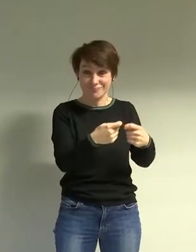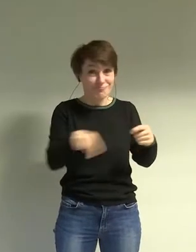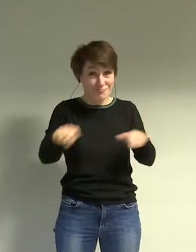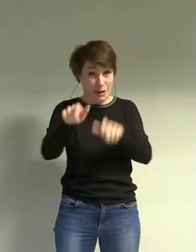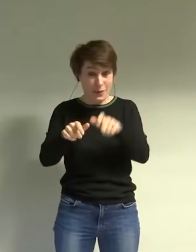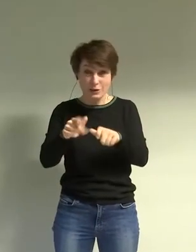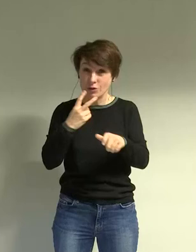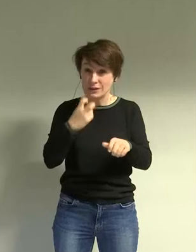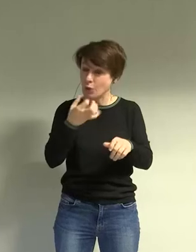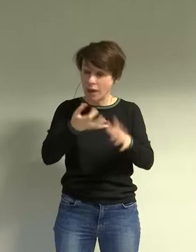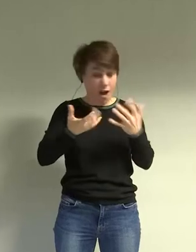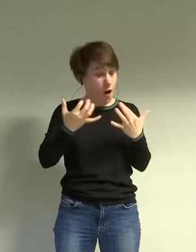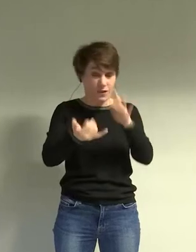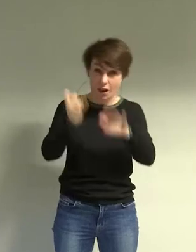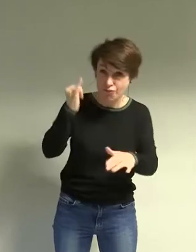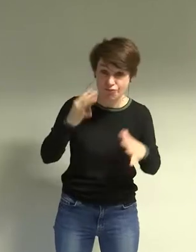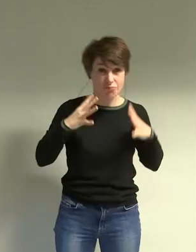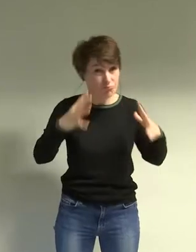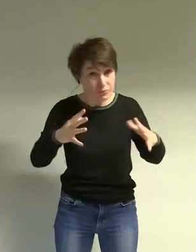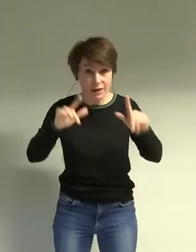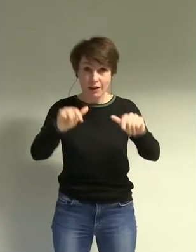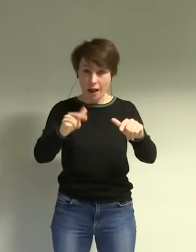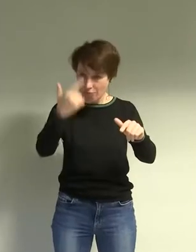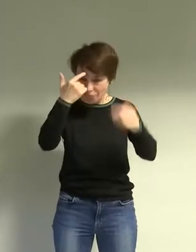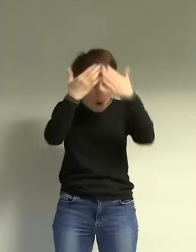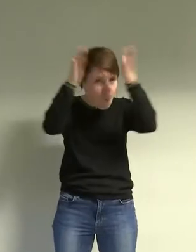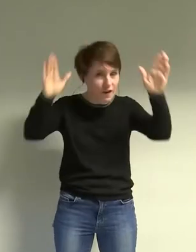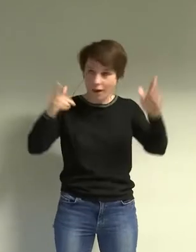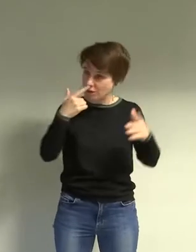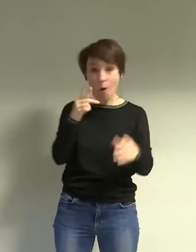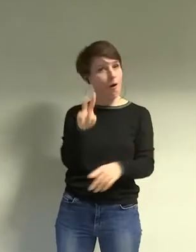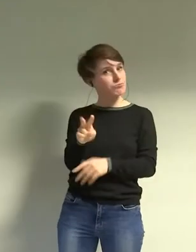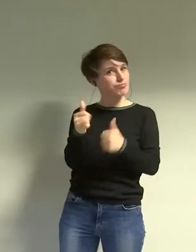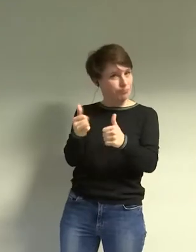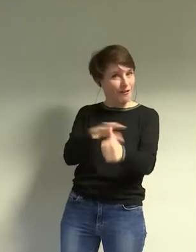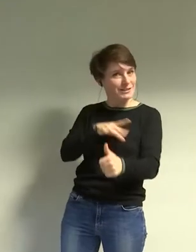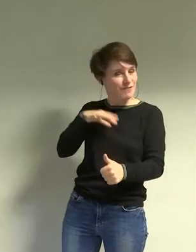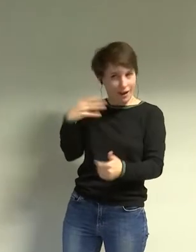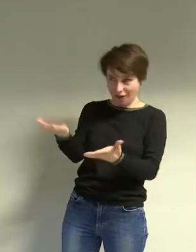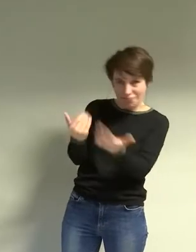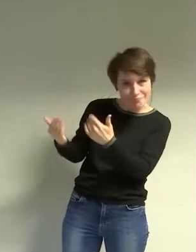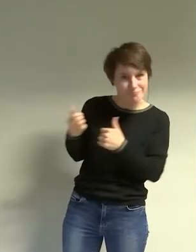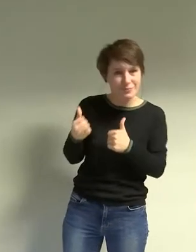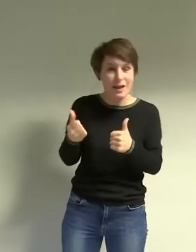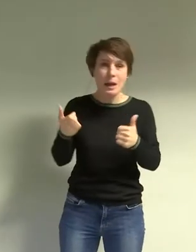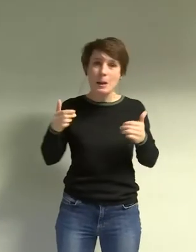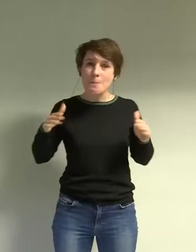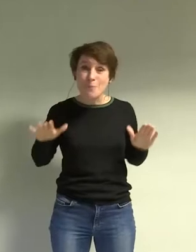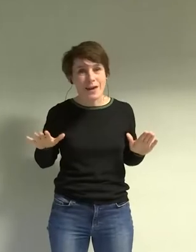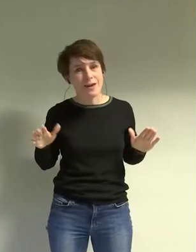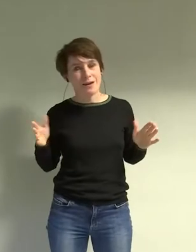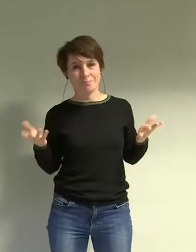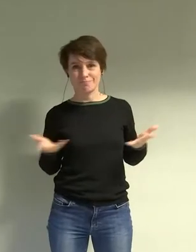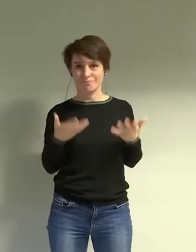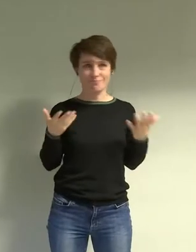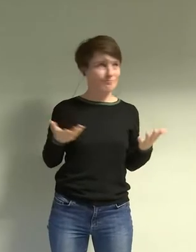participer de co construire un état d'esprit d'ouverture dont on peut être fier et sur lequel il faut capitaliser mais l'impression qu'on a c'est